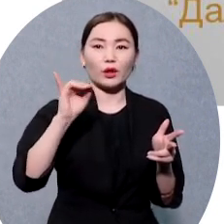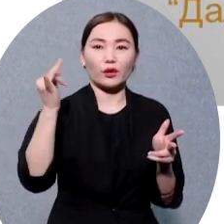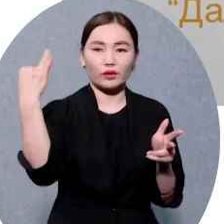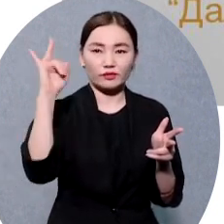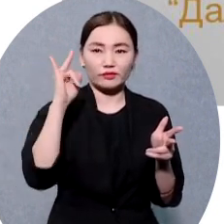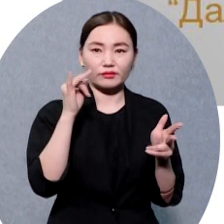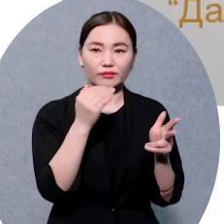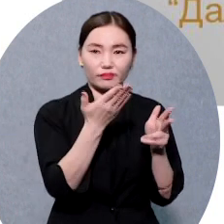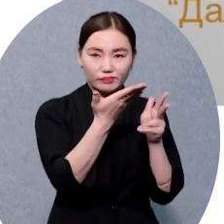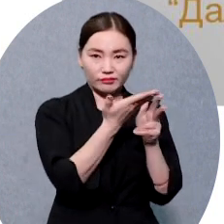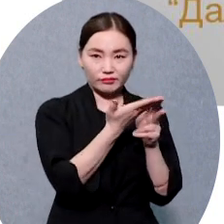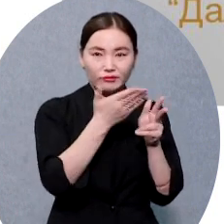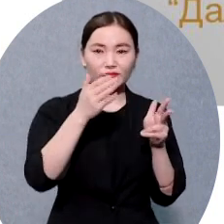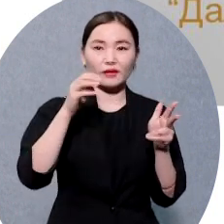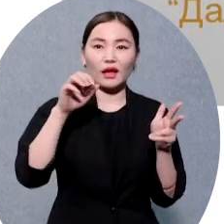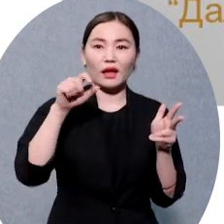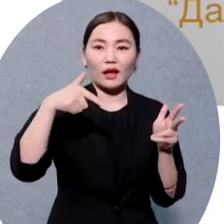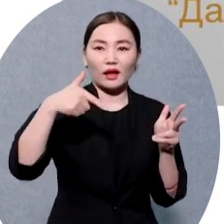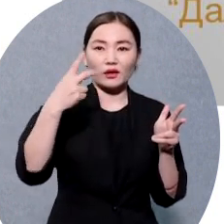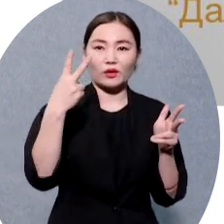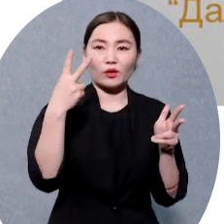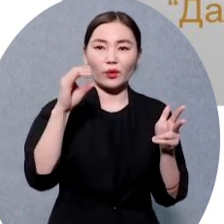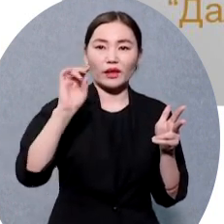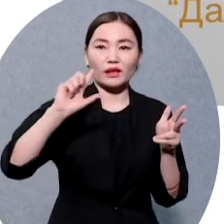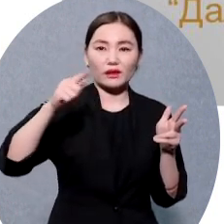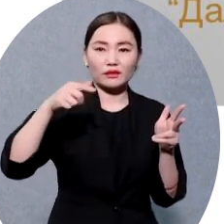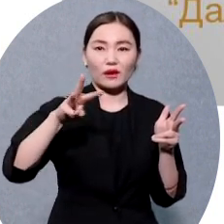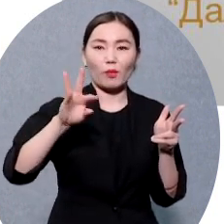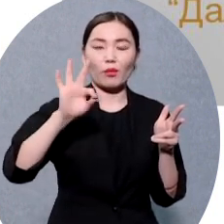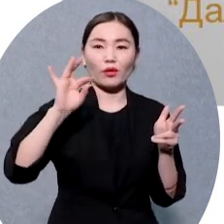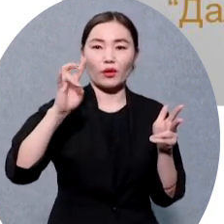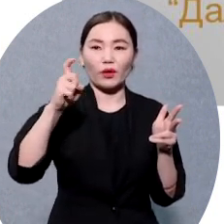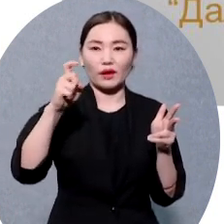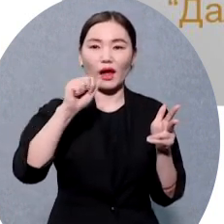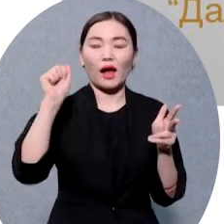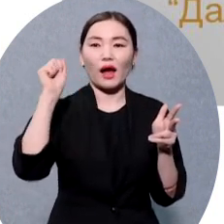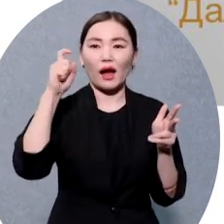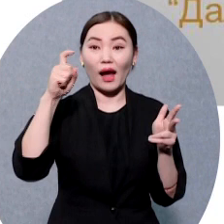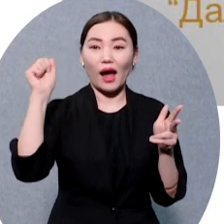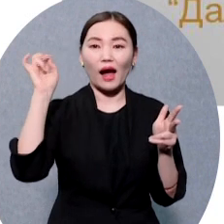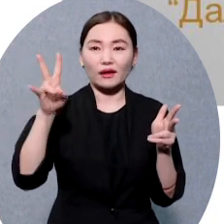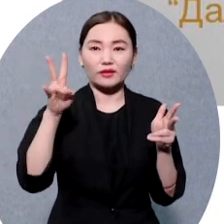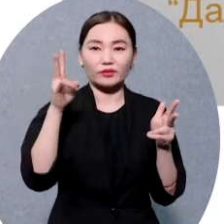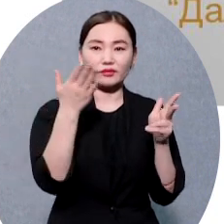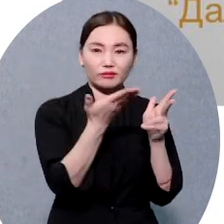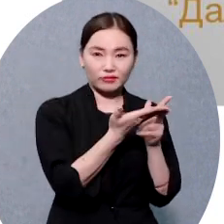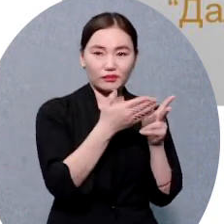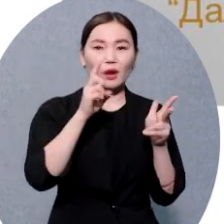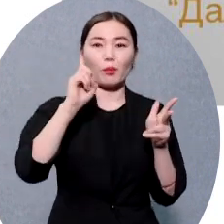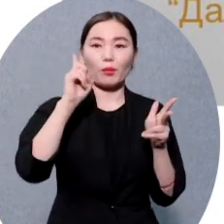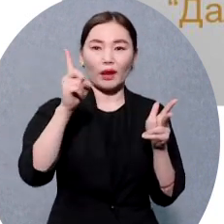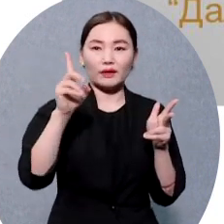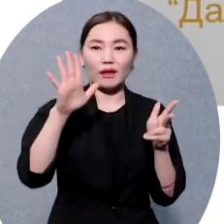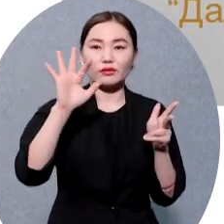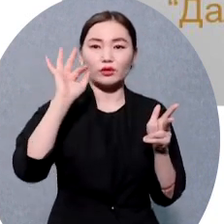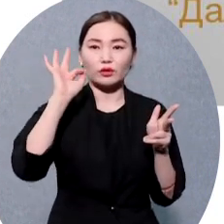За нэгдүгээр сурвалж модон шинийн алтан хөргийг ганцаан ордондоо их шүтэн болгон тавьсан. За алтан хөргийн өндөр нь